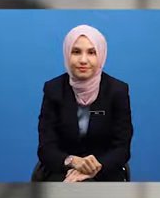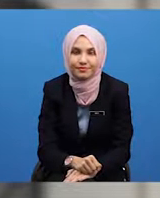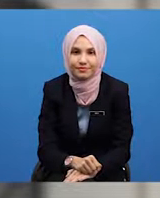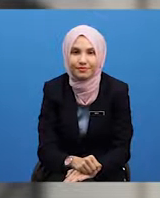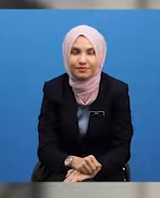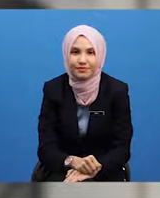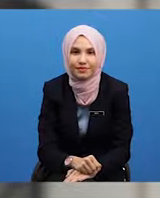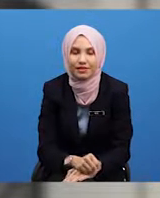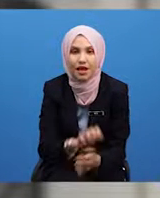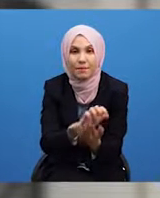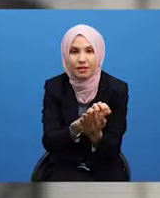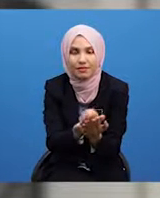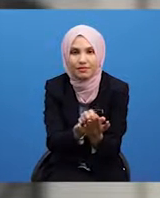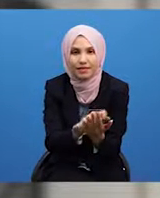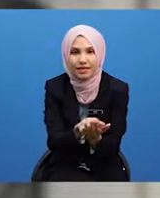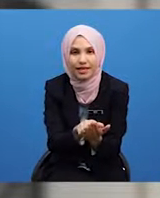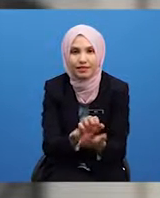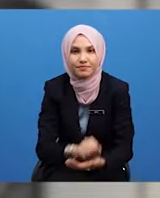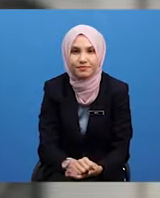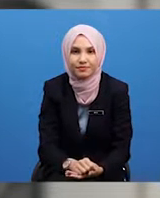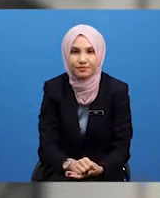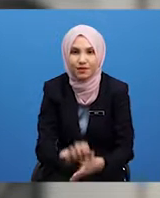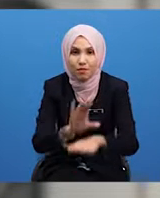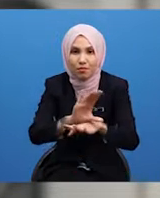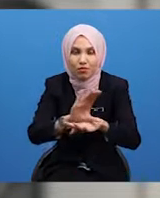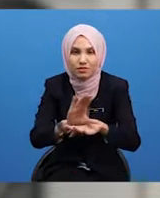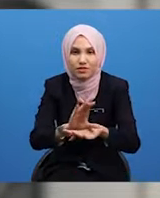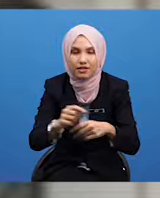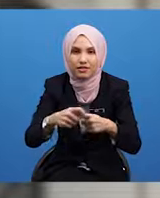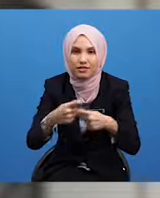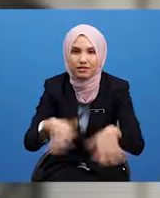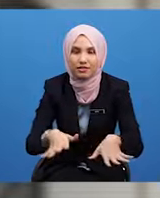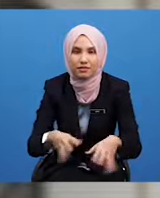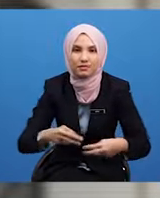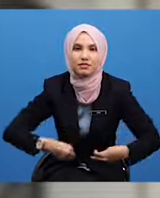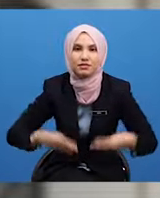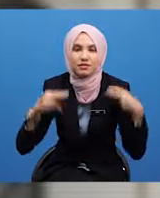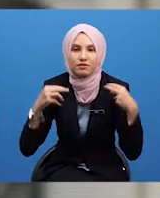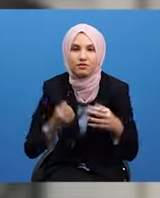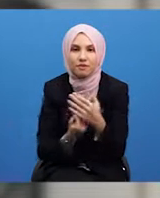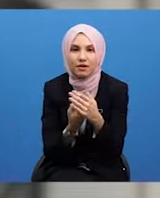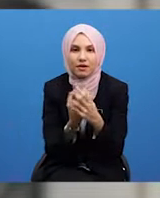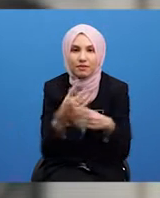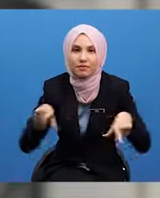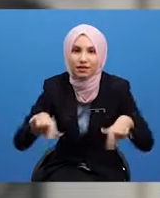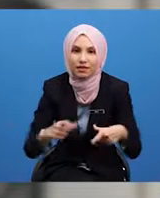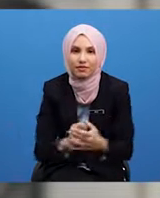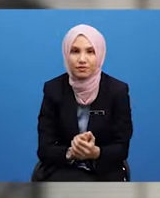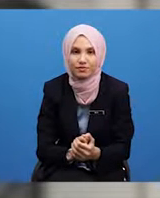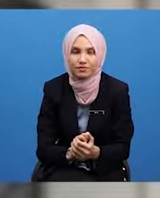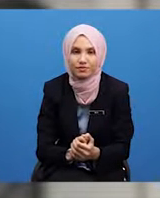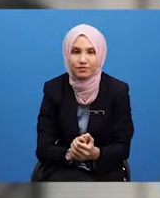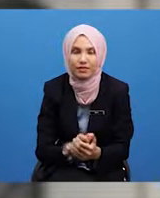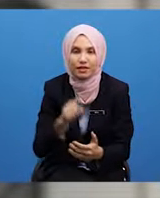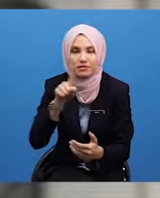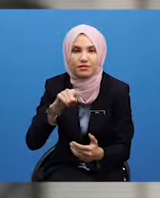Struktur biji benih dan fungsinya. Setelah proses persenyawaan berlaku, zigot akan